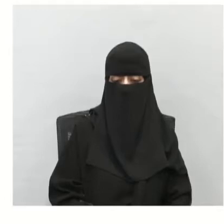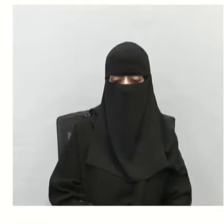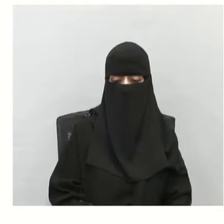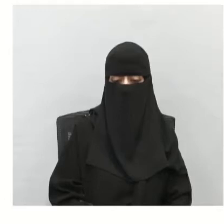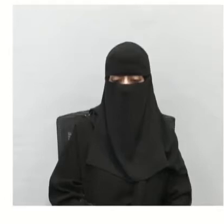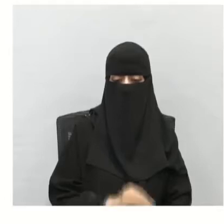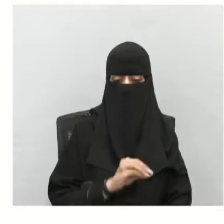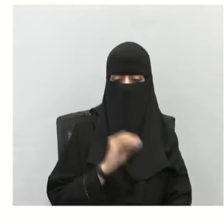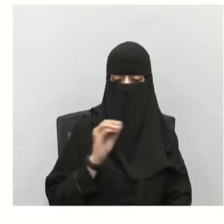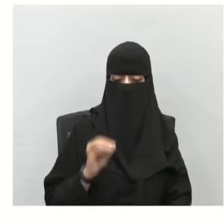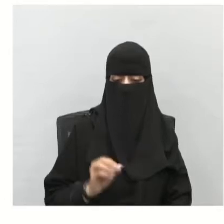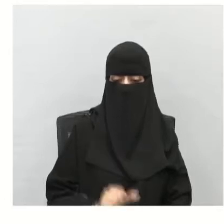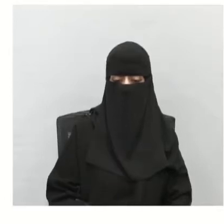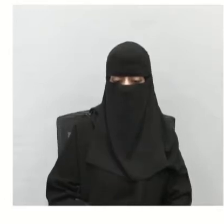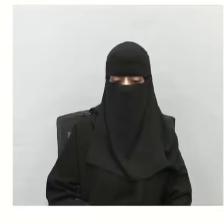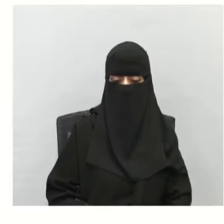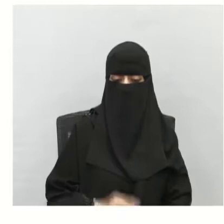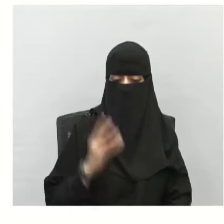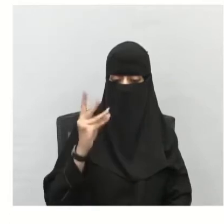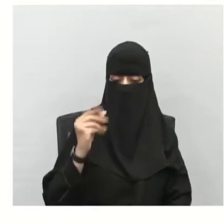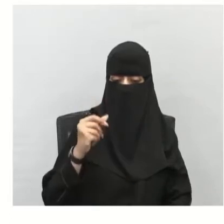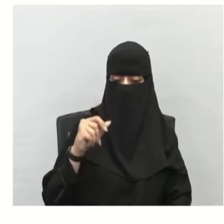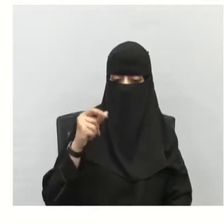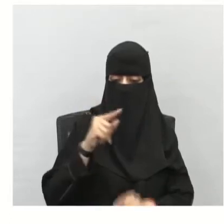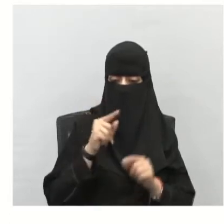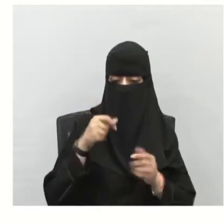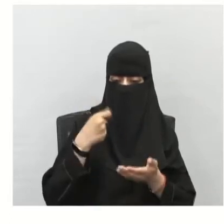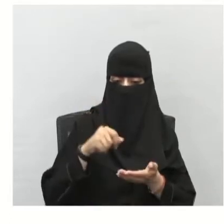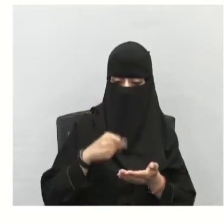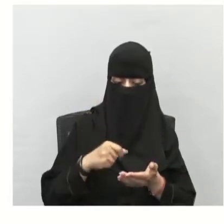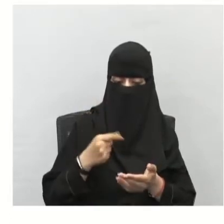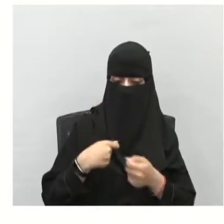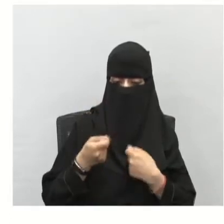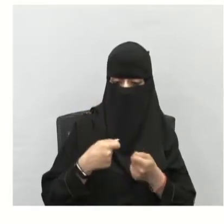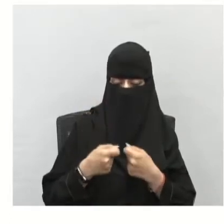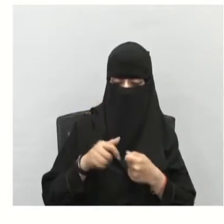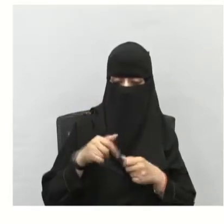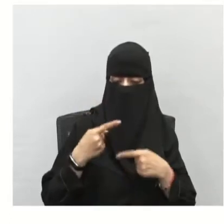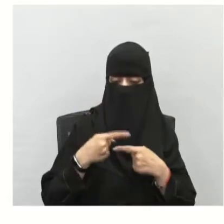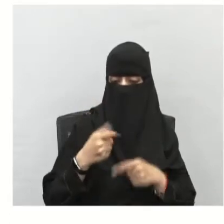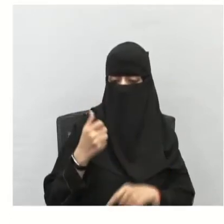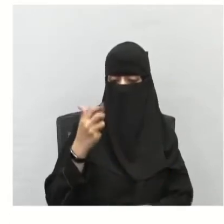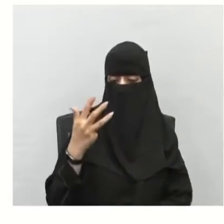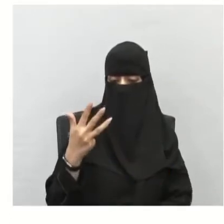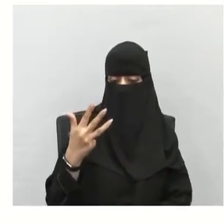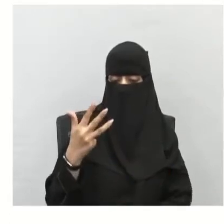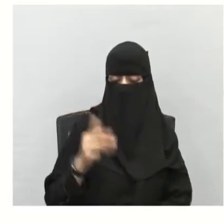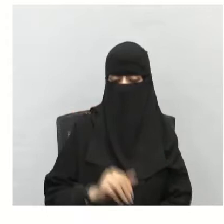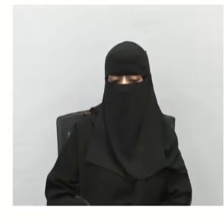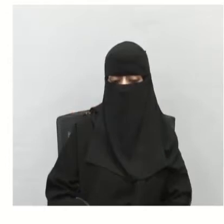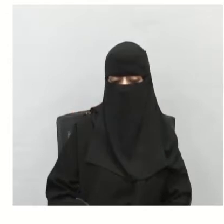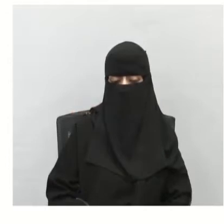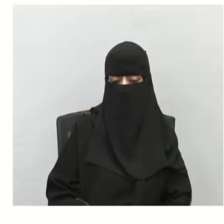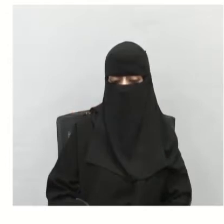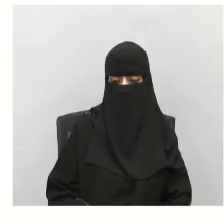يلا ننتقل الآن إلى طبعاً عدد الورقات النقدية يساوي 9 ورقات. إذن